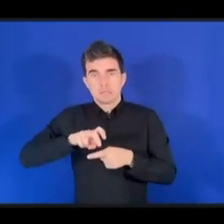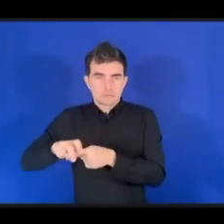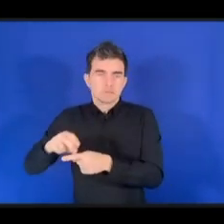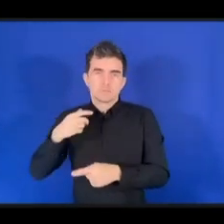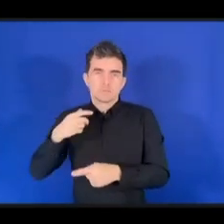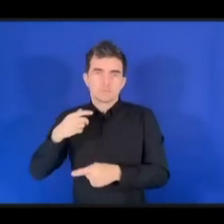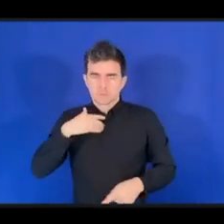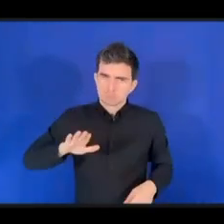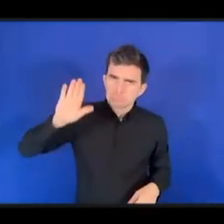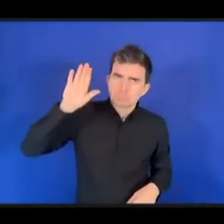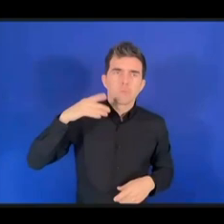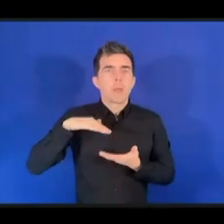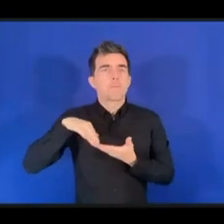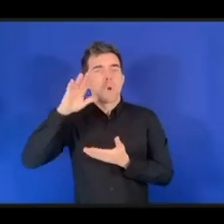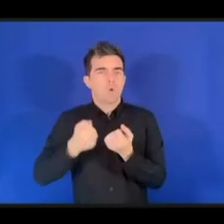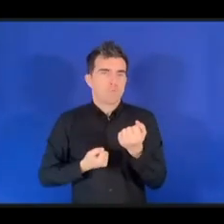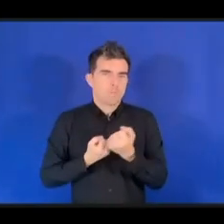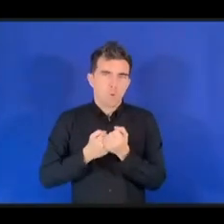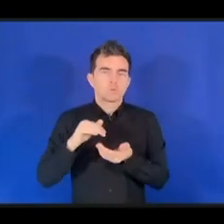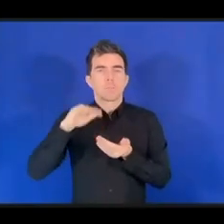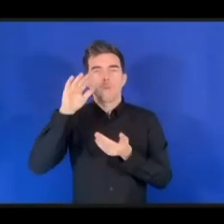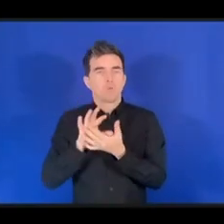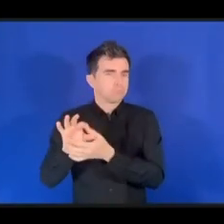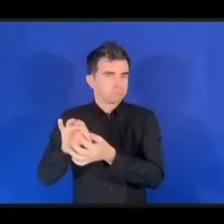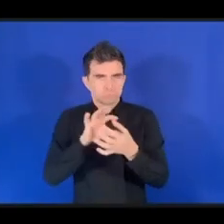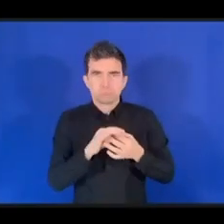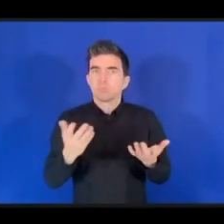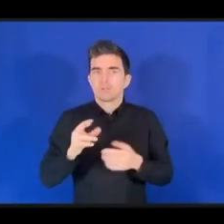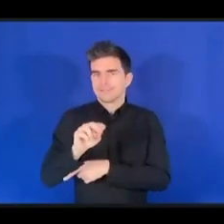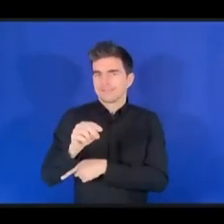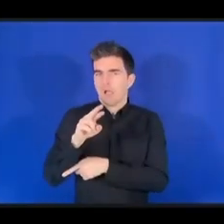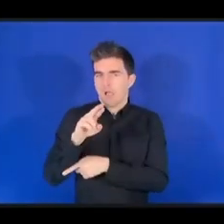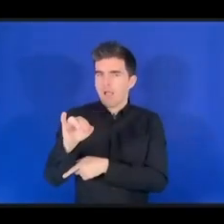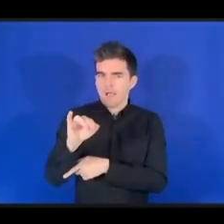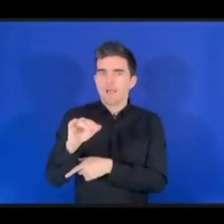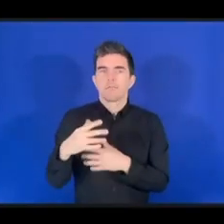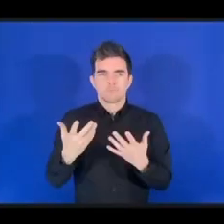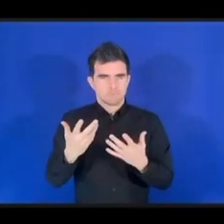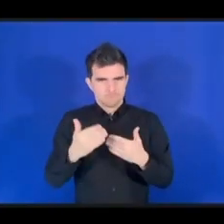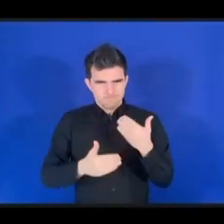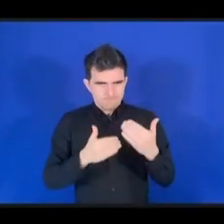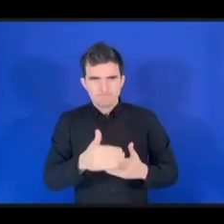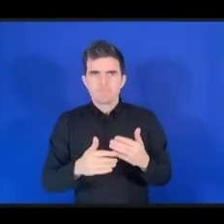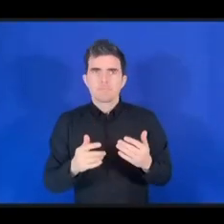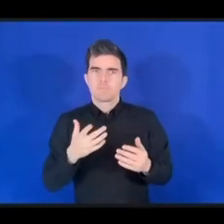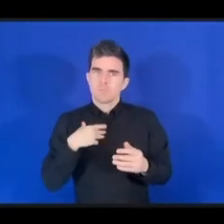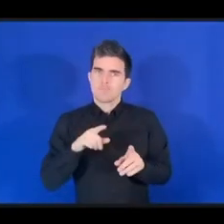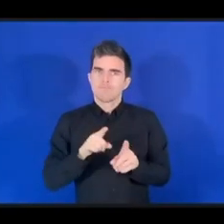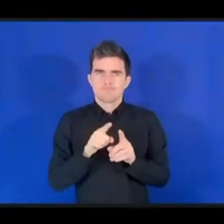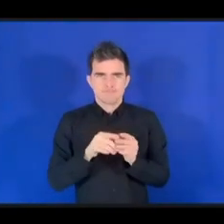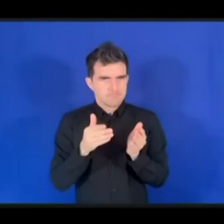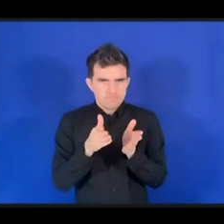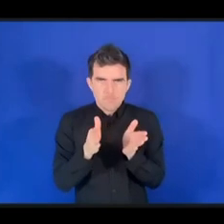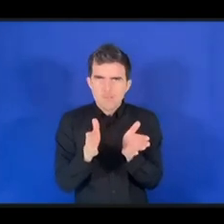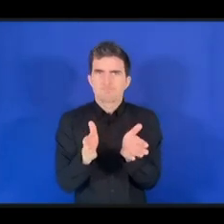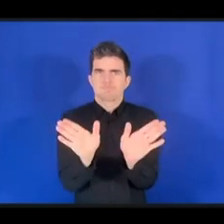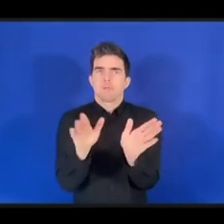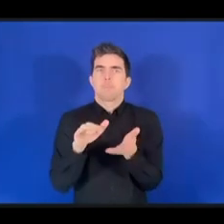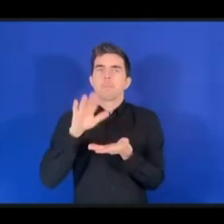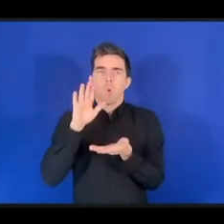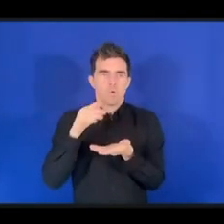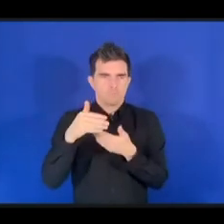وهو الموضوع المتعلق بالدعم الاكبر والروابط الاكبر مع